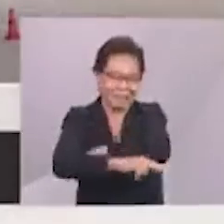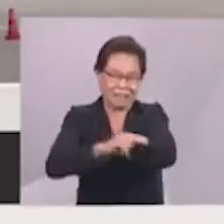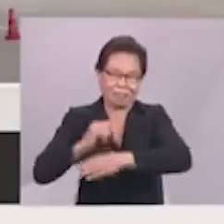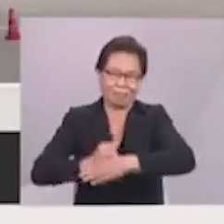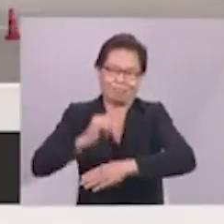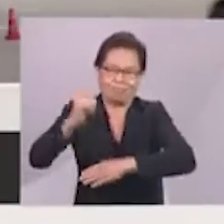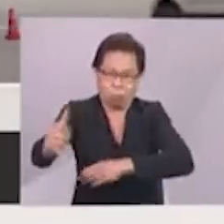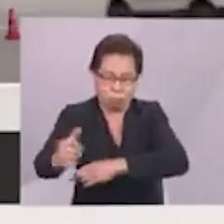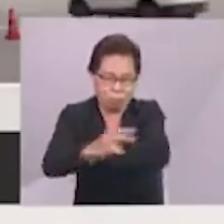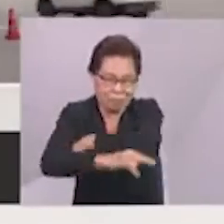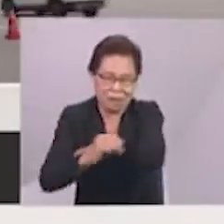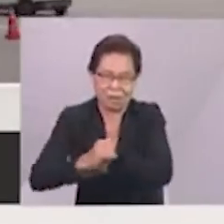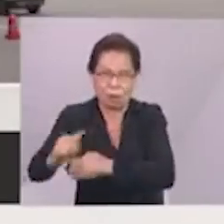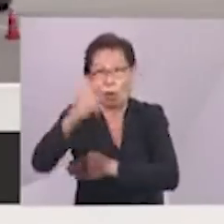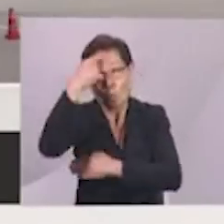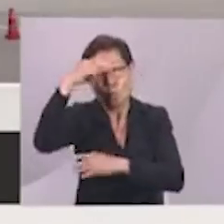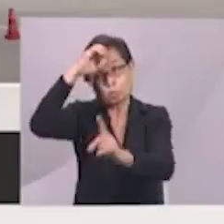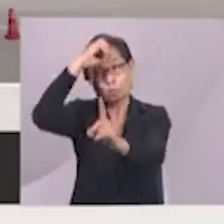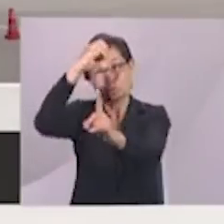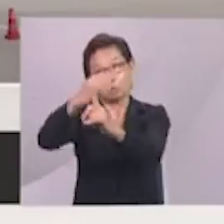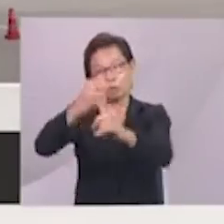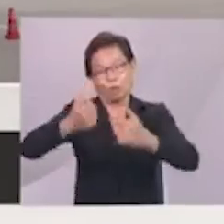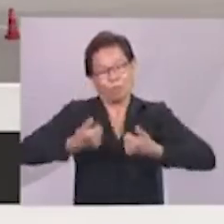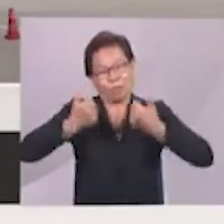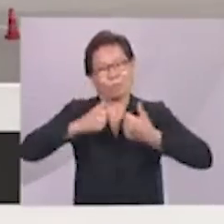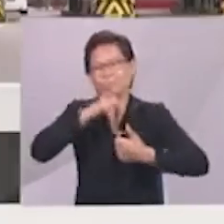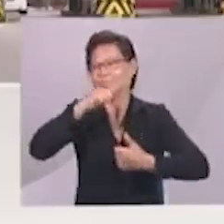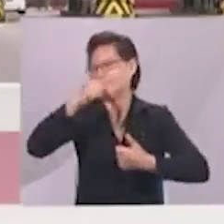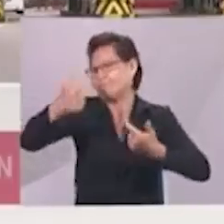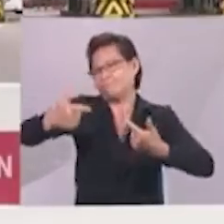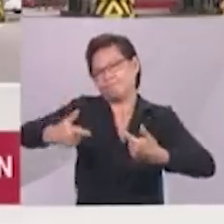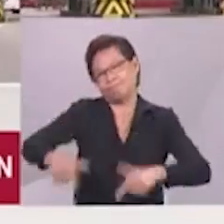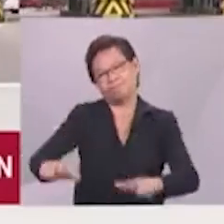tujuan hari raya tidak dibenarkan